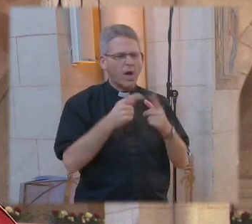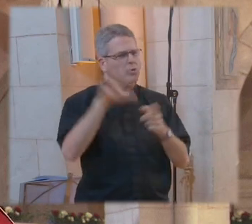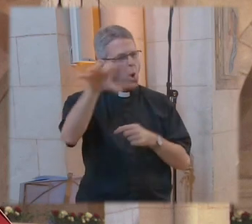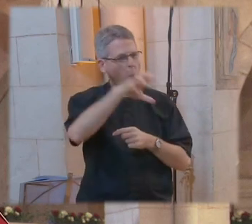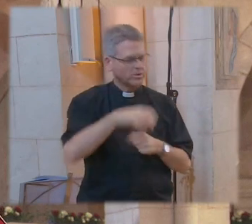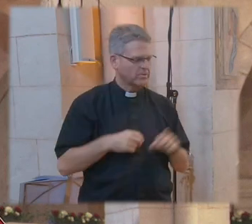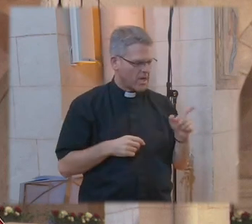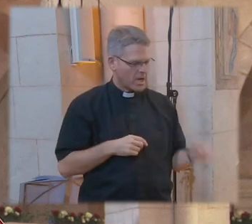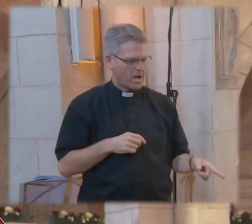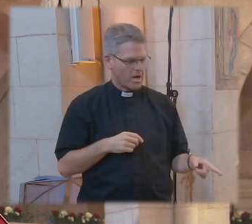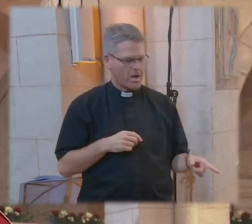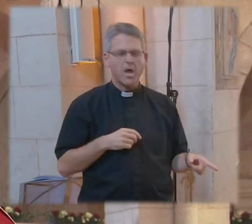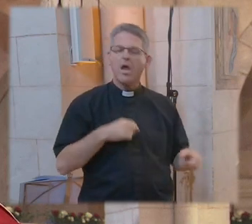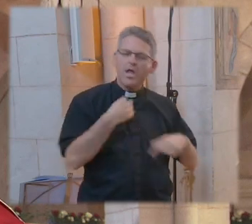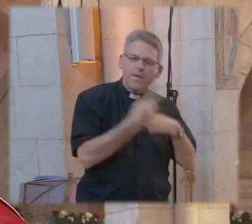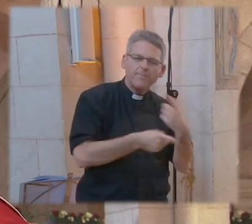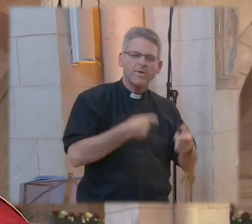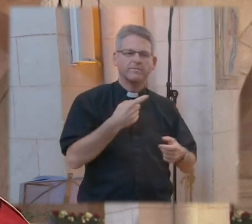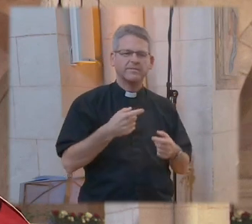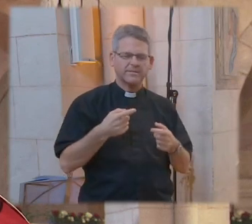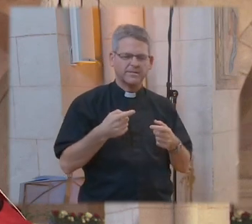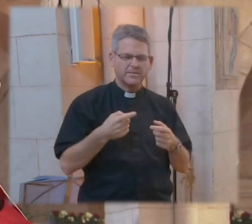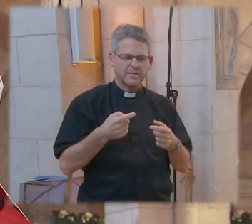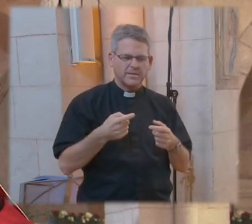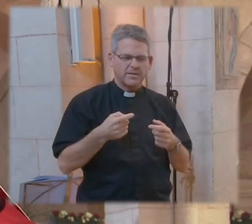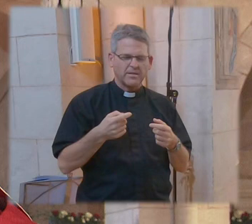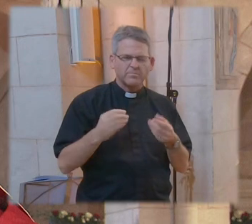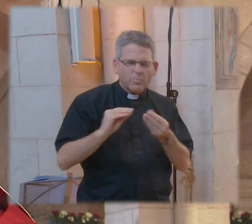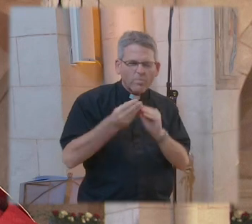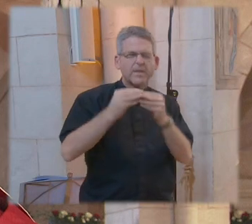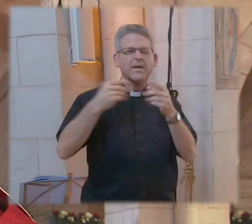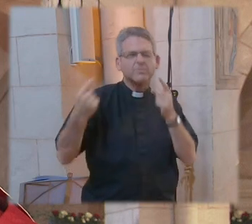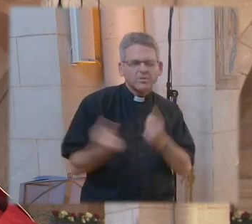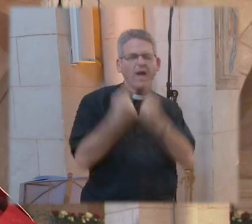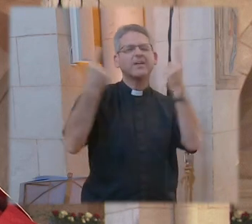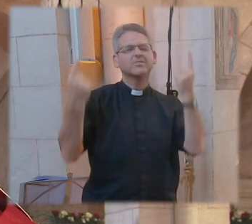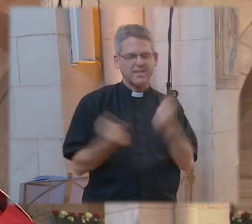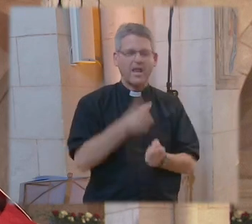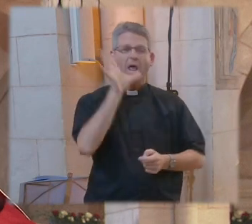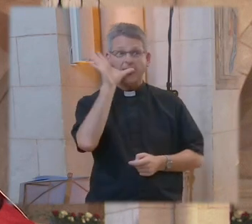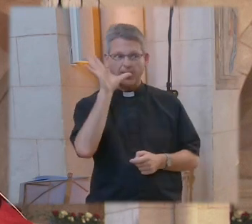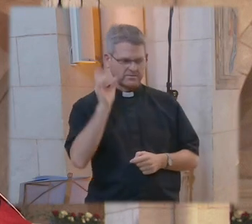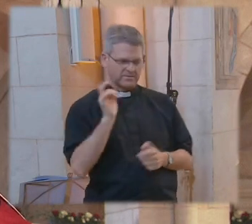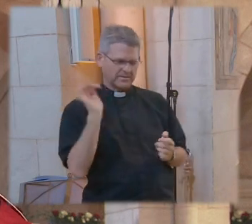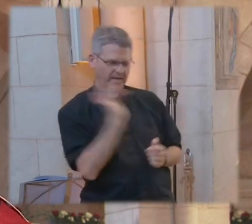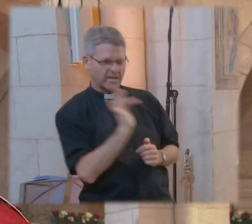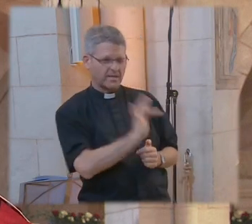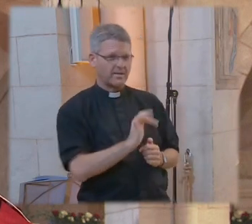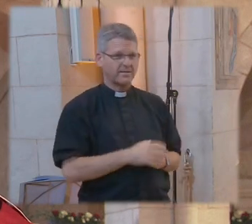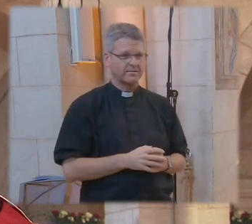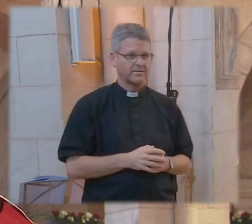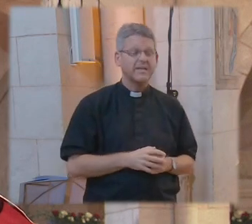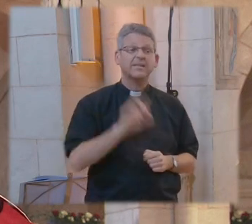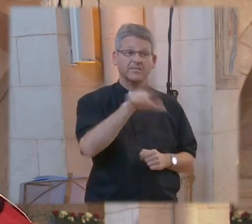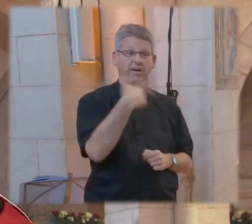Pater Henkes immer wieder in Konflikt mit den Repräsentanten des Naziregimes geraten und wurde zweimal von